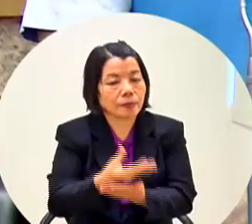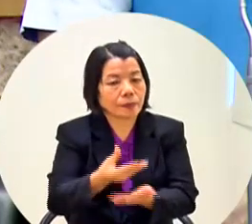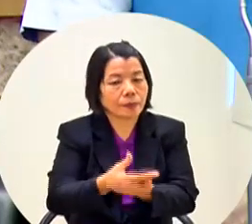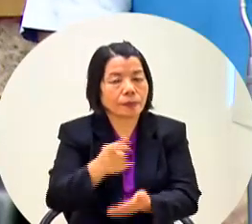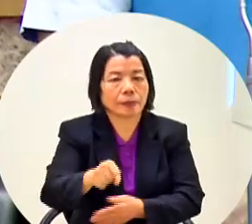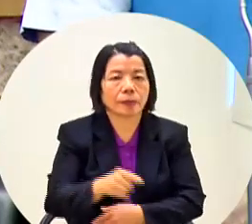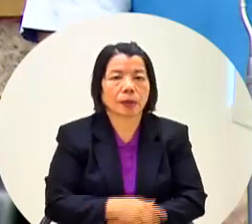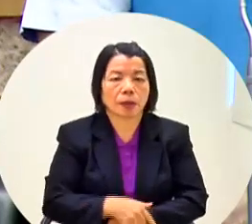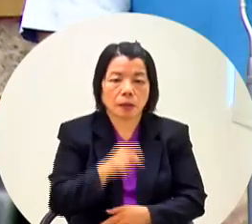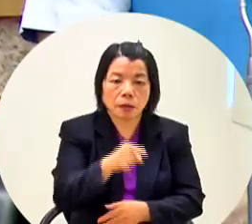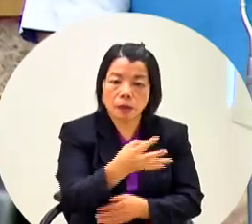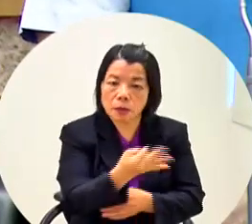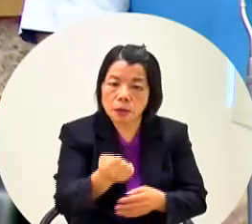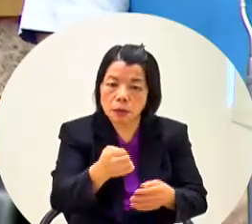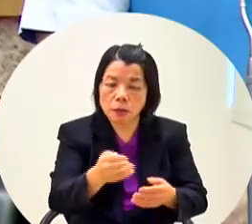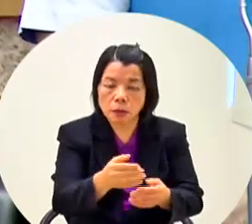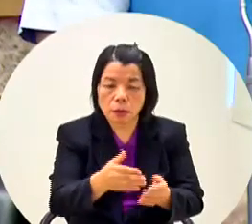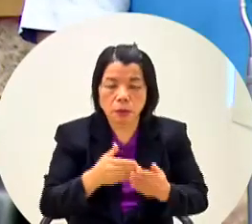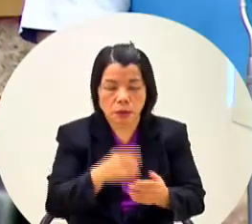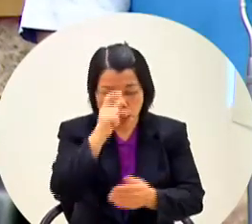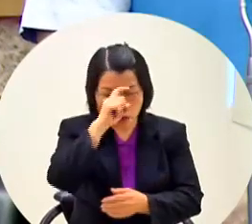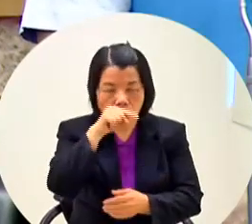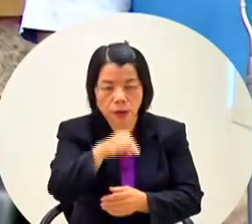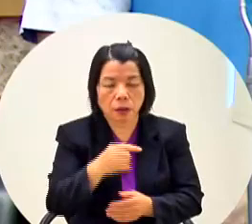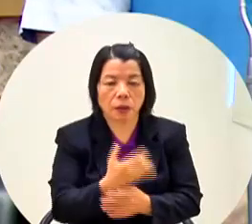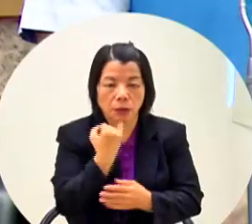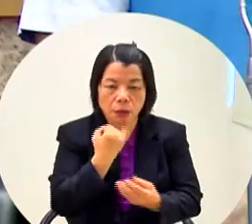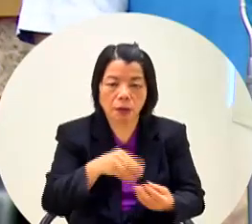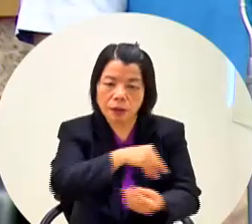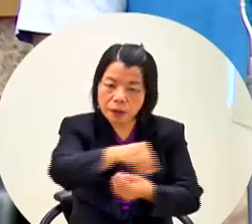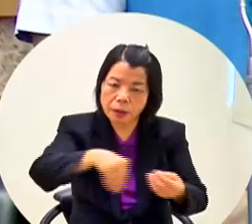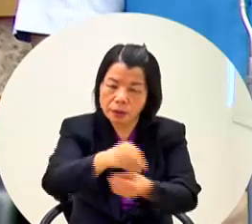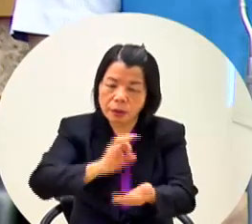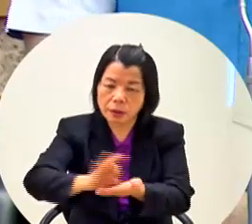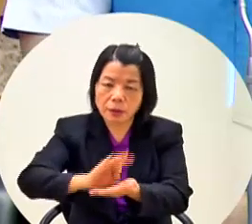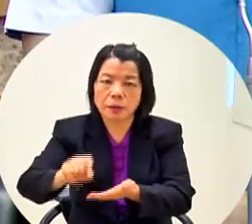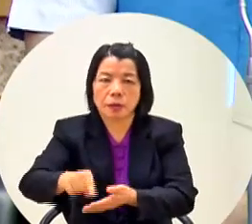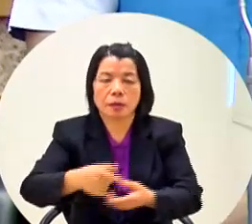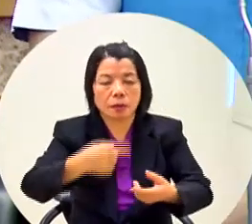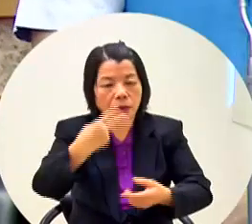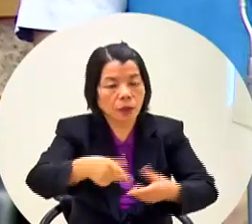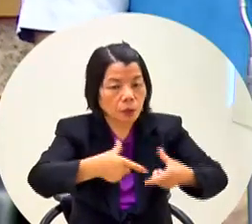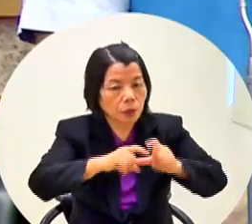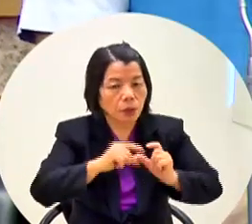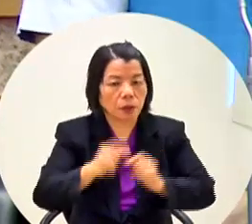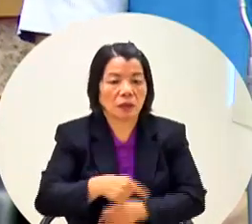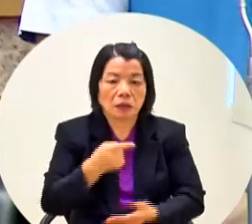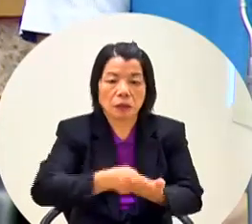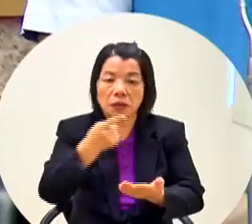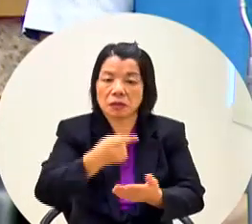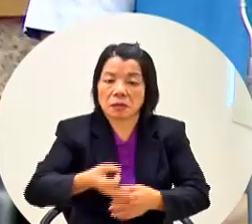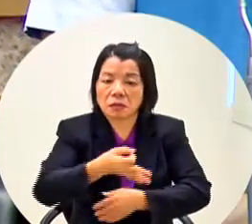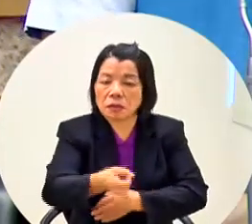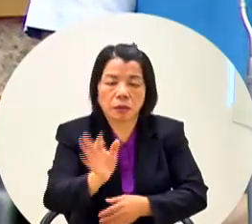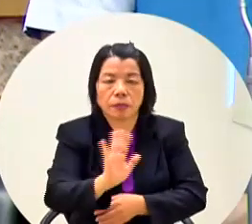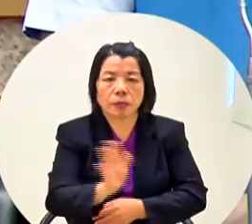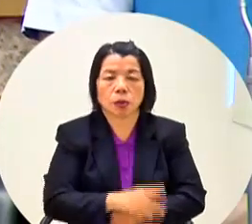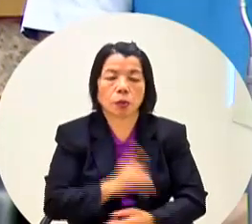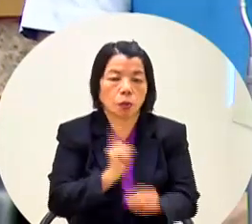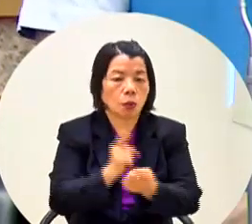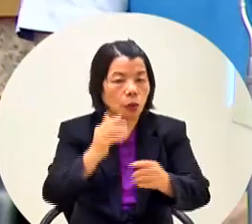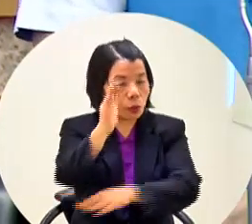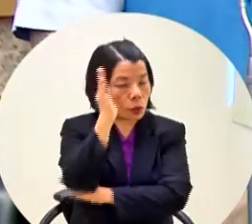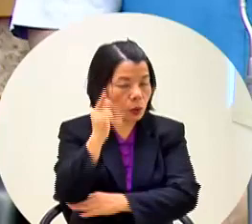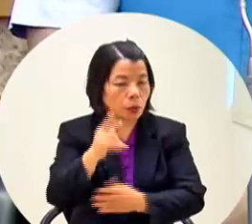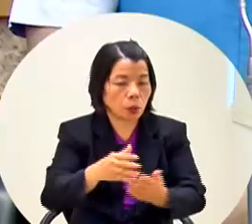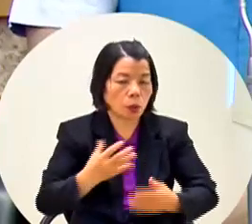不一定会。我们希望造成它点数能够流通很多次，再回来，而不是一次就是现金支出。所以对政府来讲，负担不会那